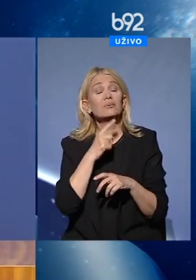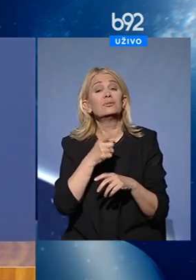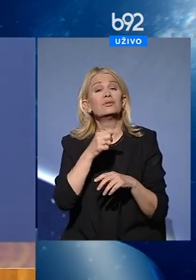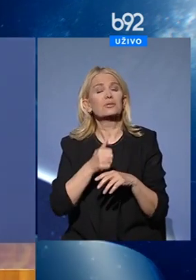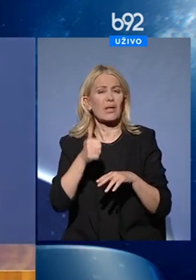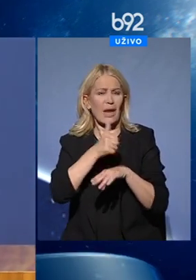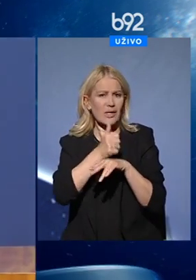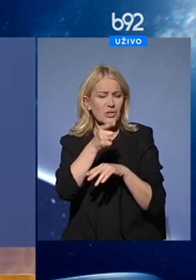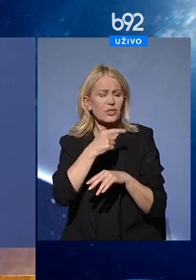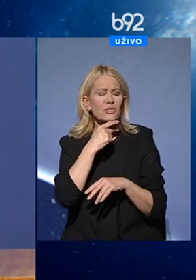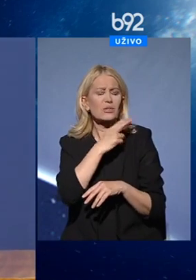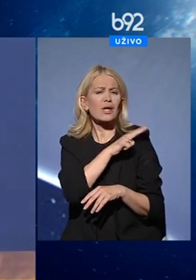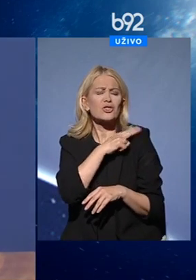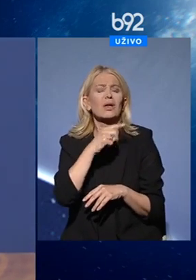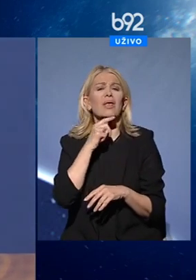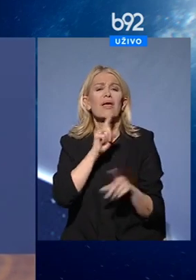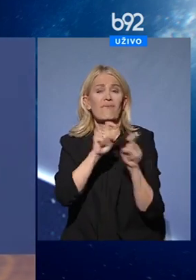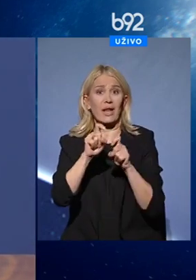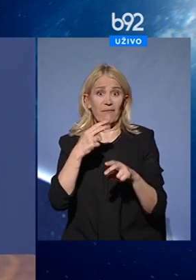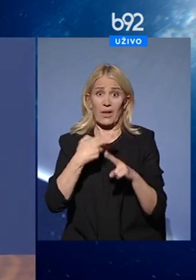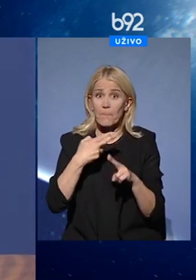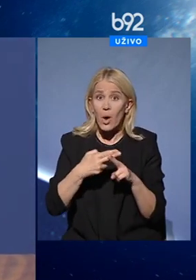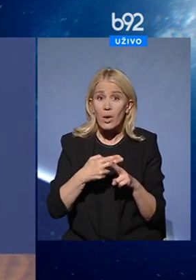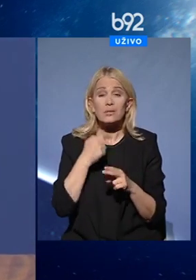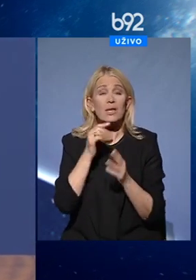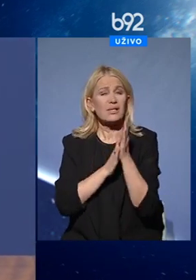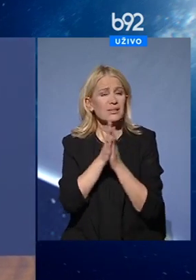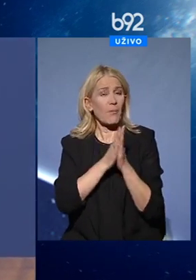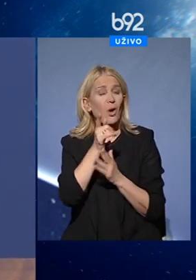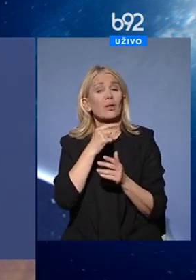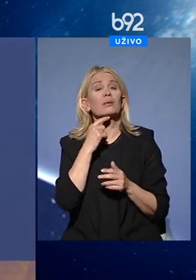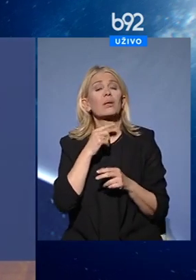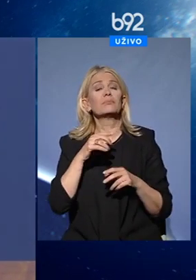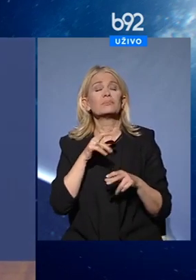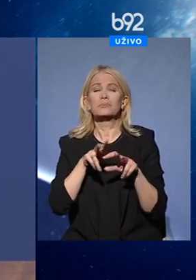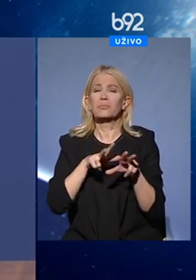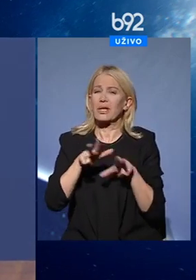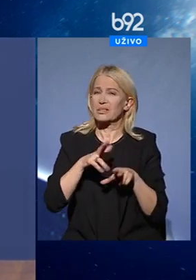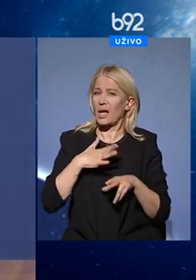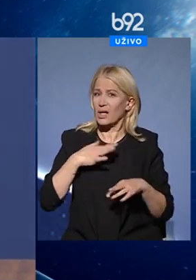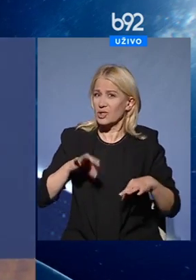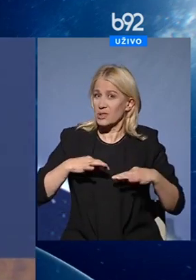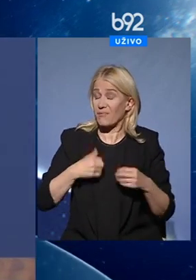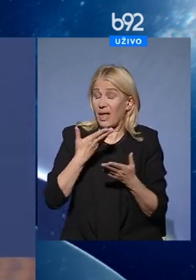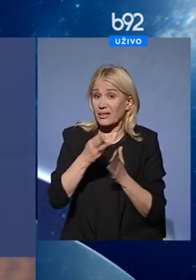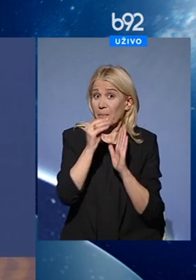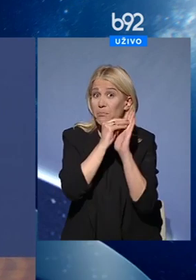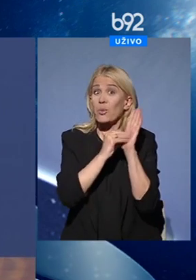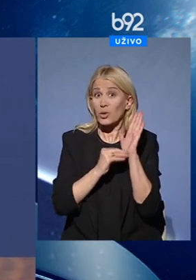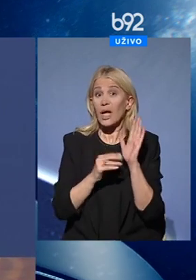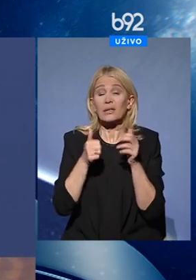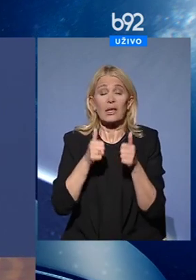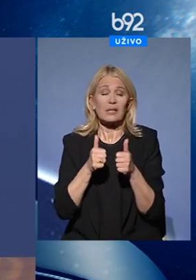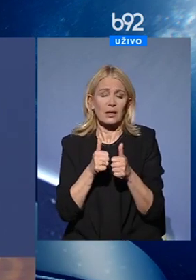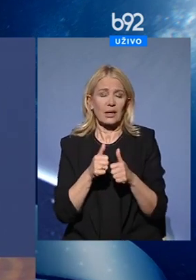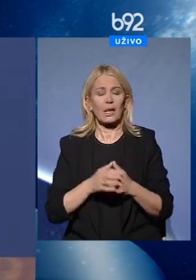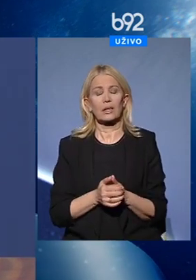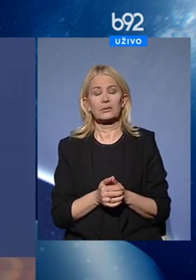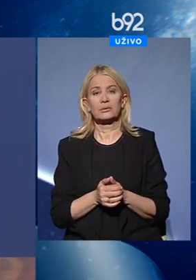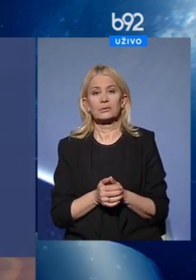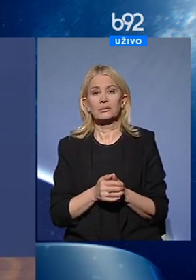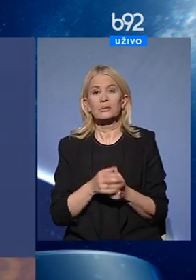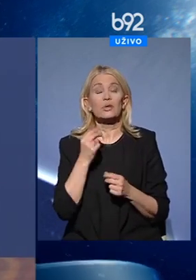klinike. Ja ću da zamolim na početku ministra zdravlja da da pregled najnovijih podataka. Izvolite. Još